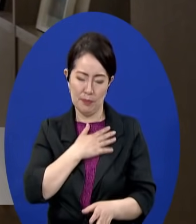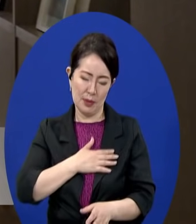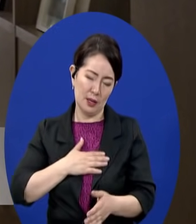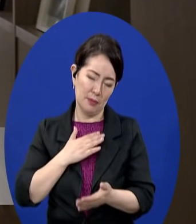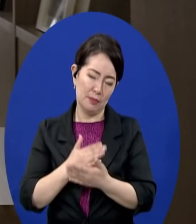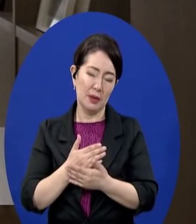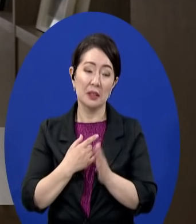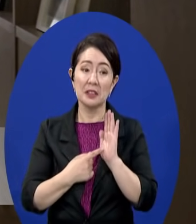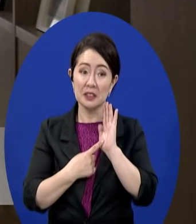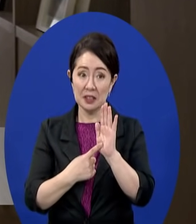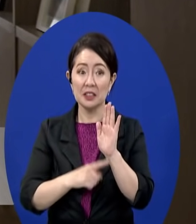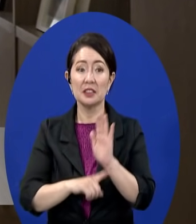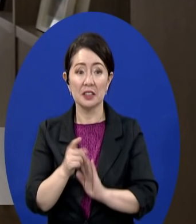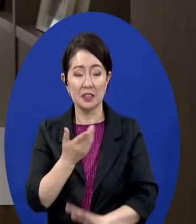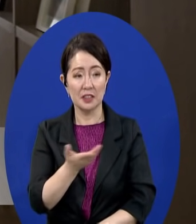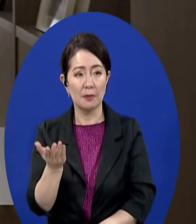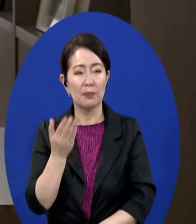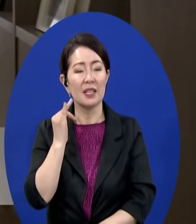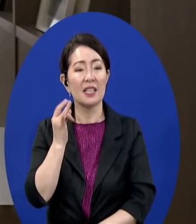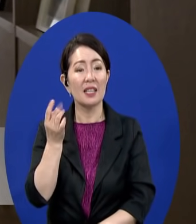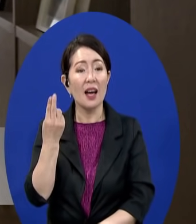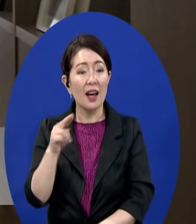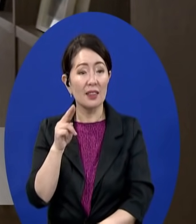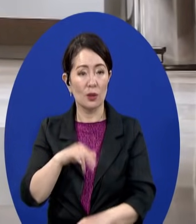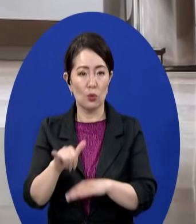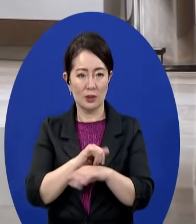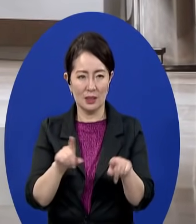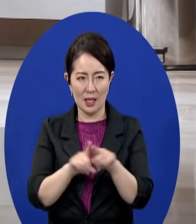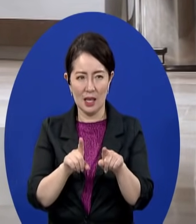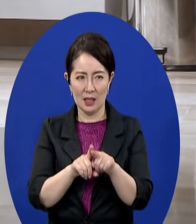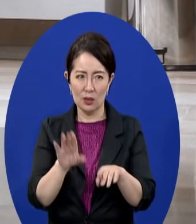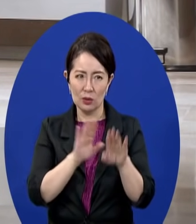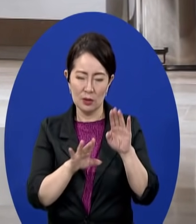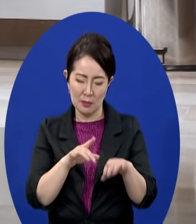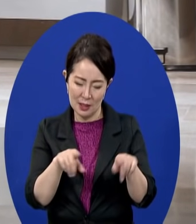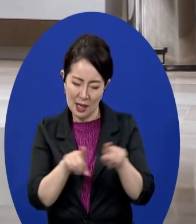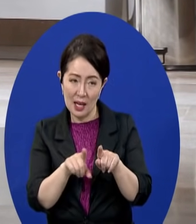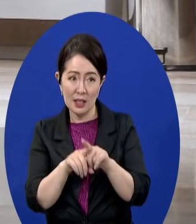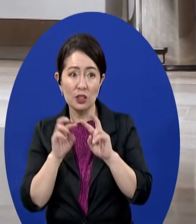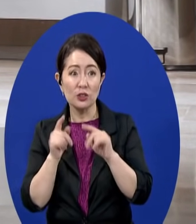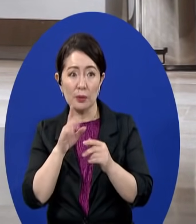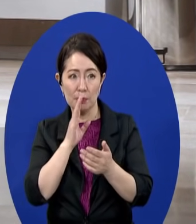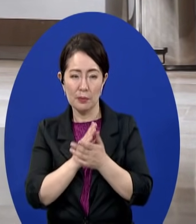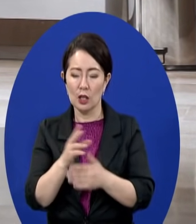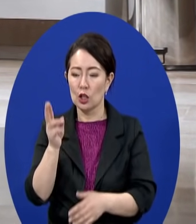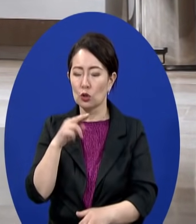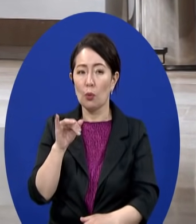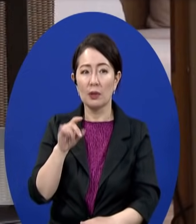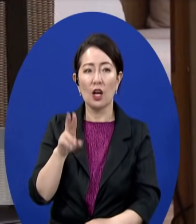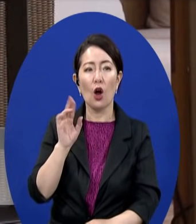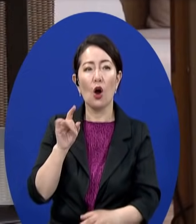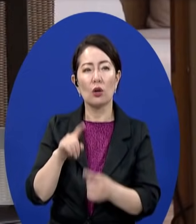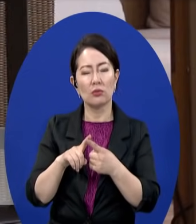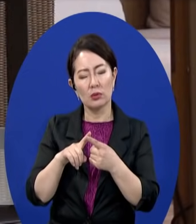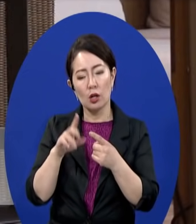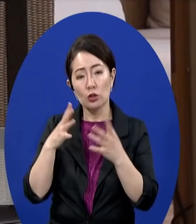байгаагаа илэрхийлж эхэлцгээжээ. Ирландд ч мөн нөхцөл байдал ижил дэглэнд шилжэхэр болсон юм. Дублин, Корк, Галуэ